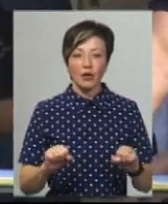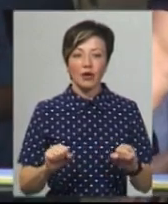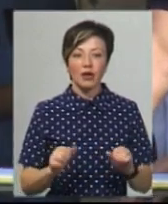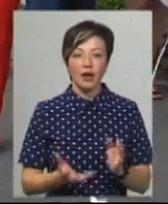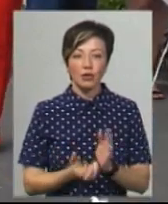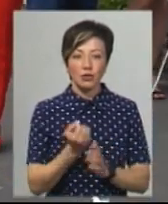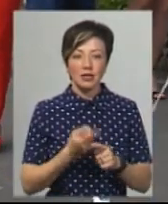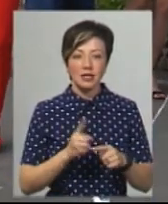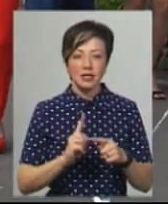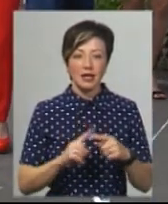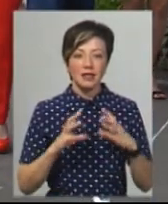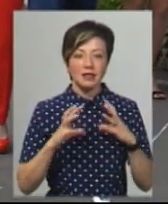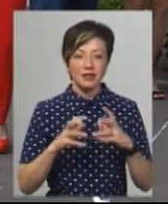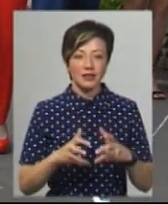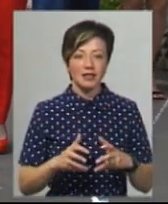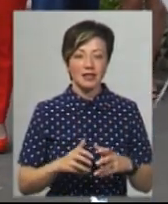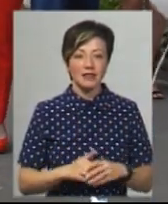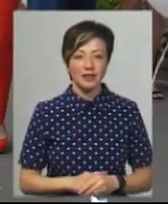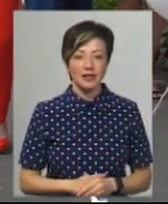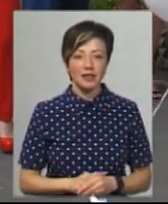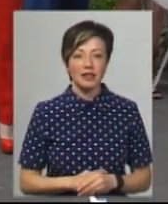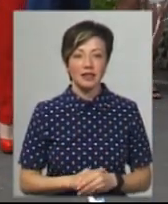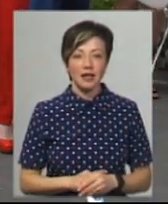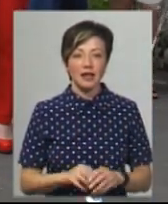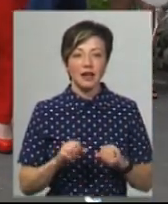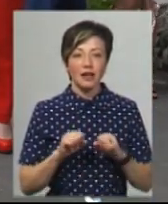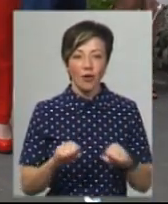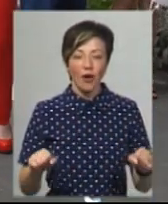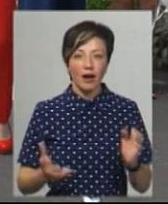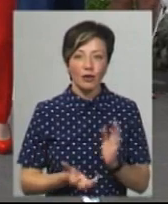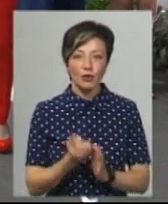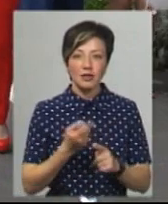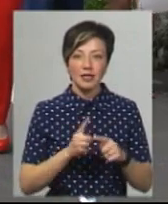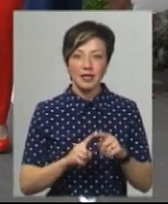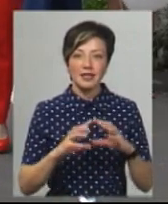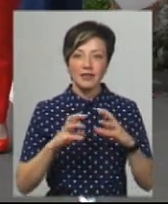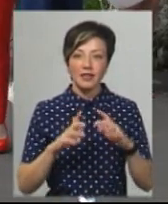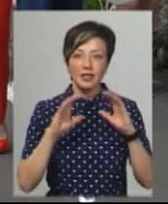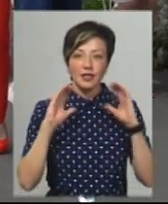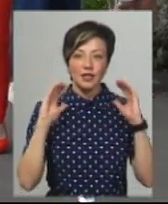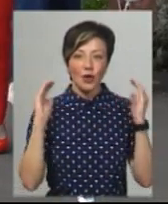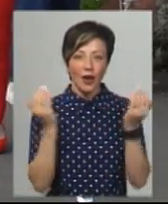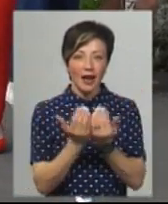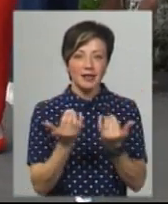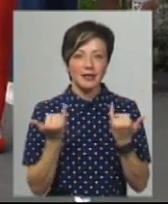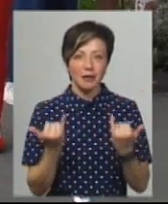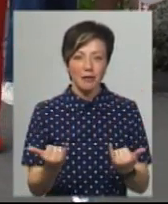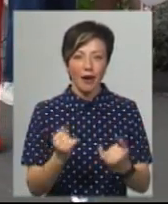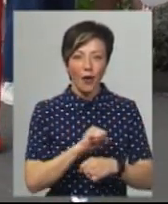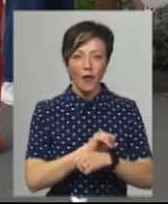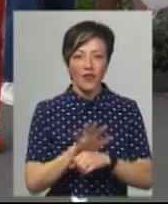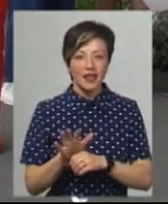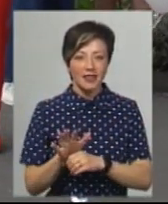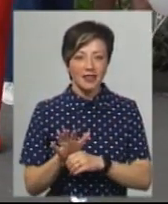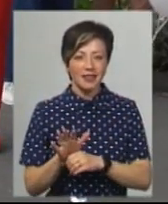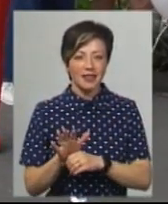світ». Герой рятує цей світ, в ізоляцію тепер ковід, заряджай